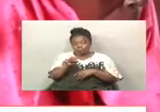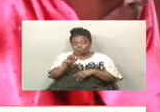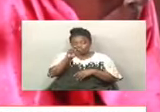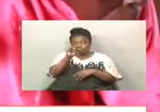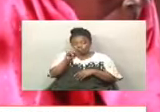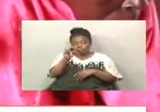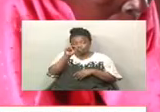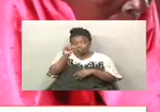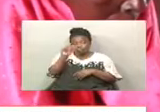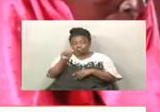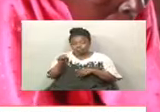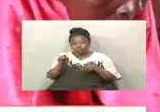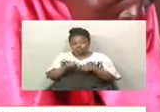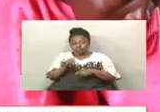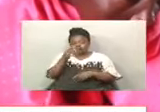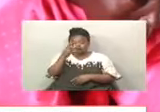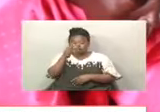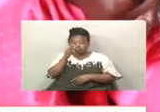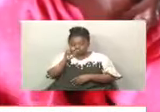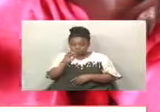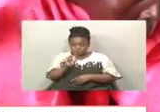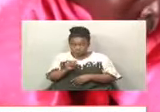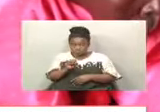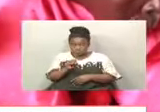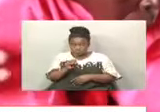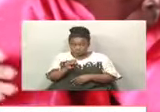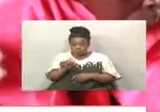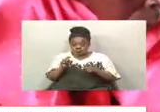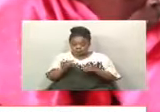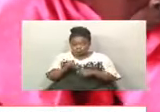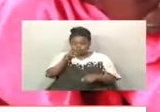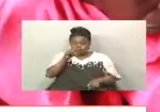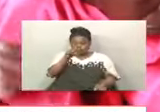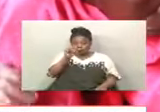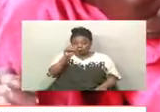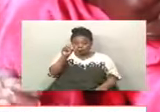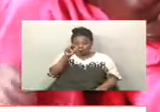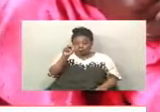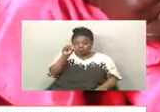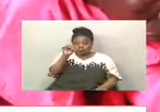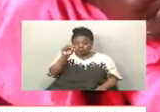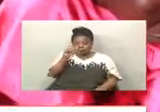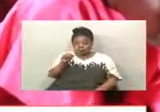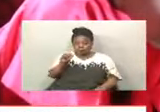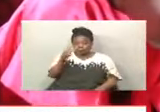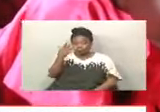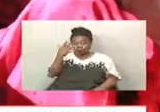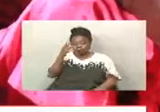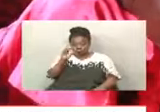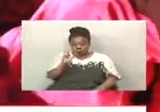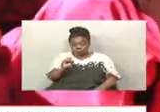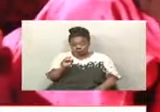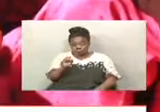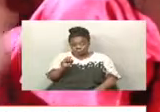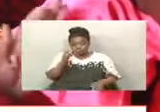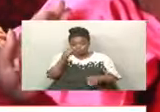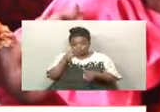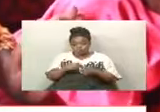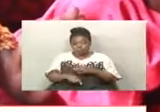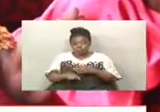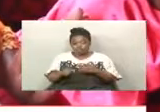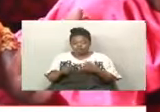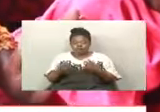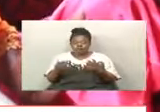Musa n'amuweyika ana oludda lwaliko Dirisa n'amuweyika ataano oludda lwaliko n'abagamba nti eyo